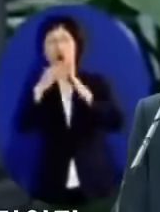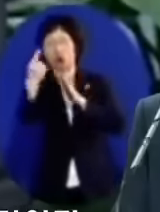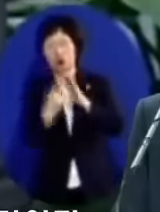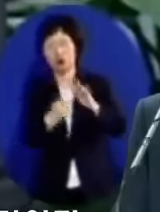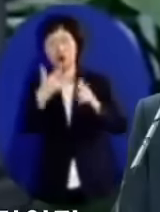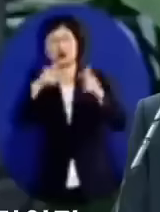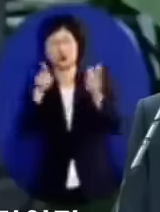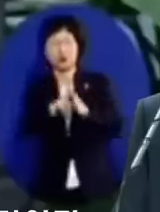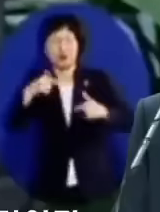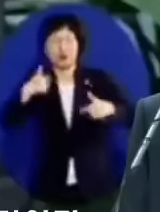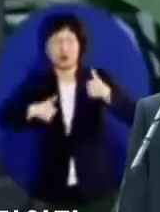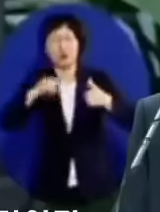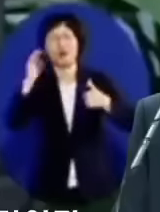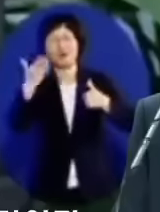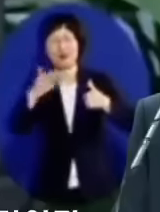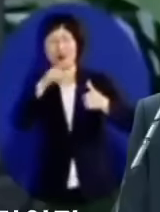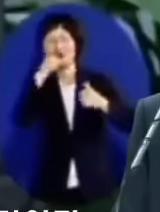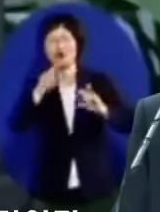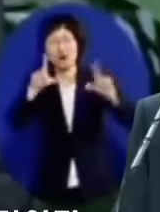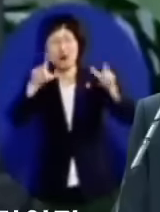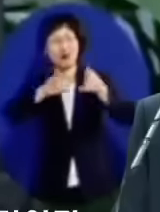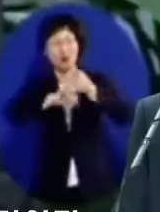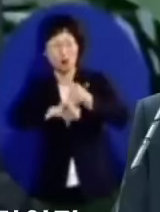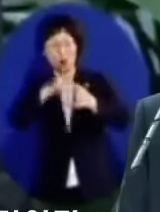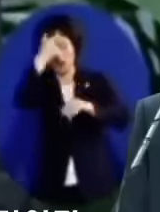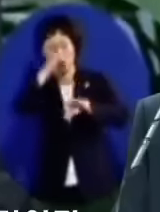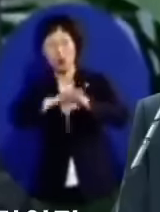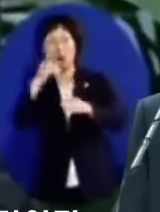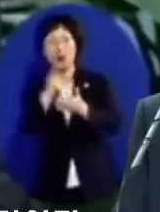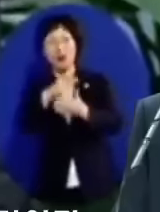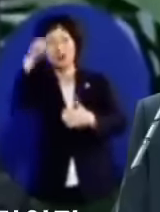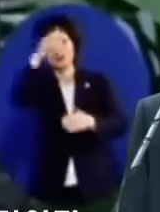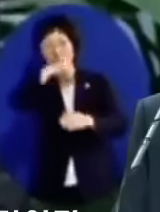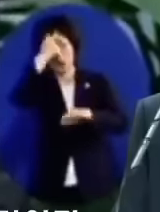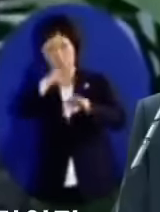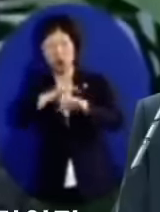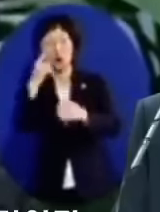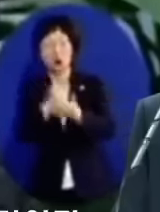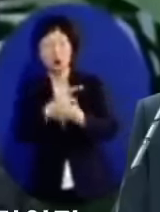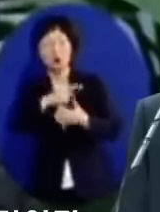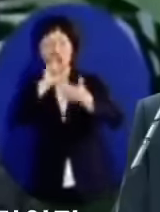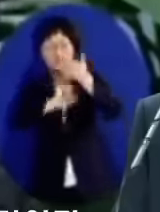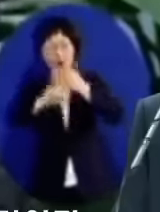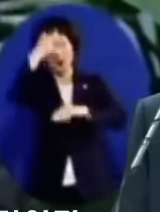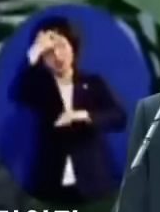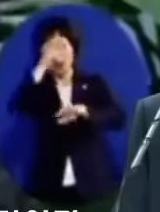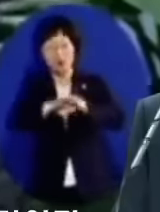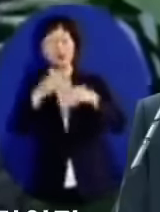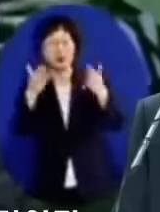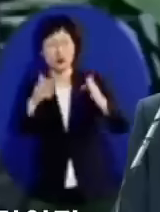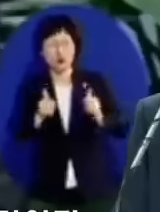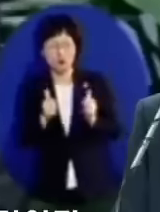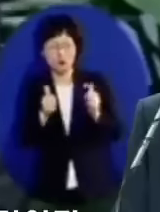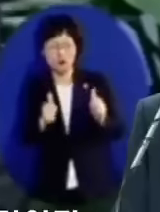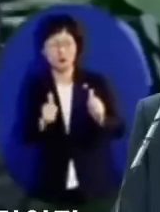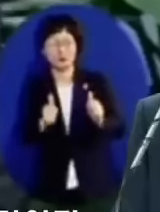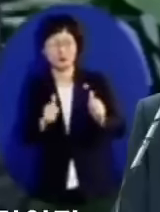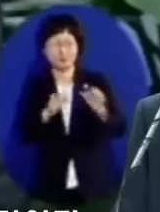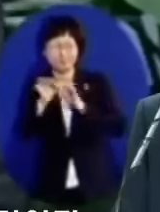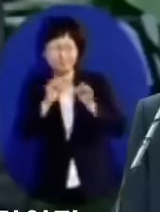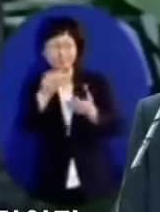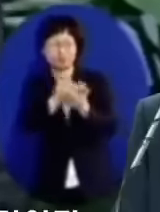없어요. 주일날 꼭 교회 나오고 새벽기도 나오고 철야기도도 하고 열심히 행상을 해서